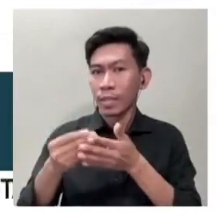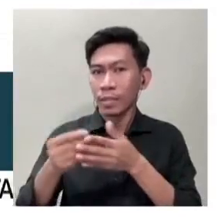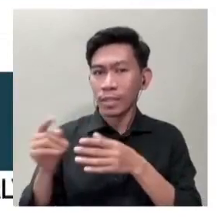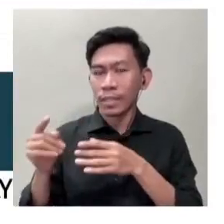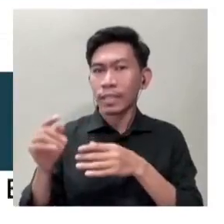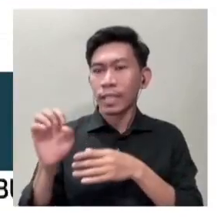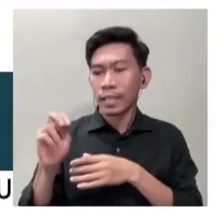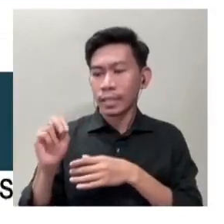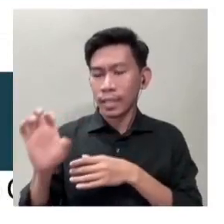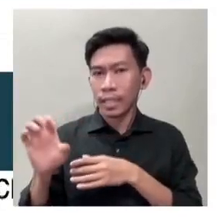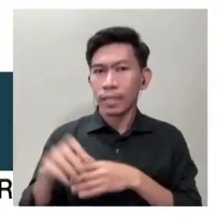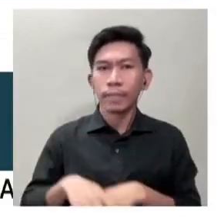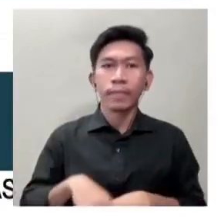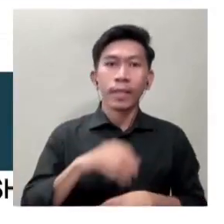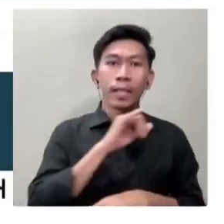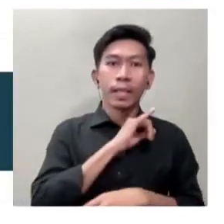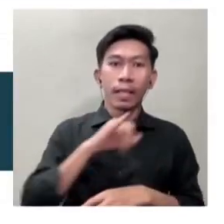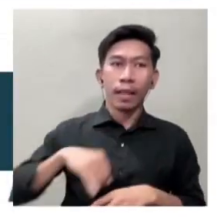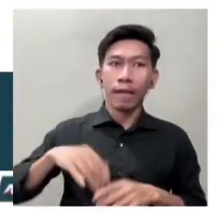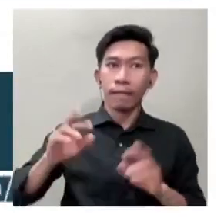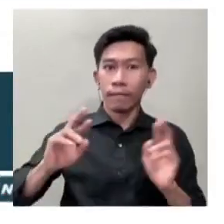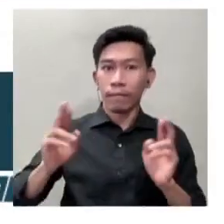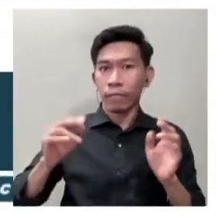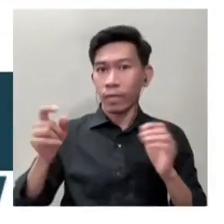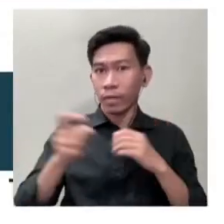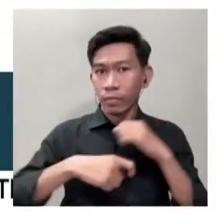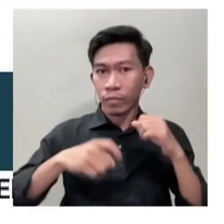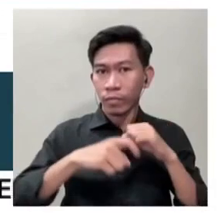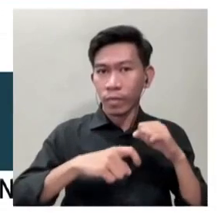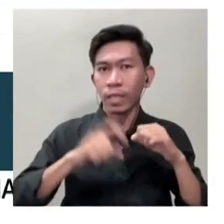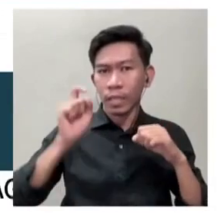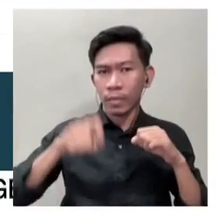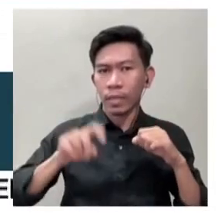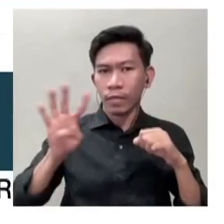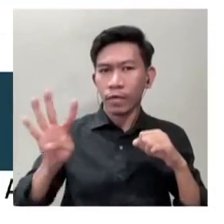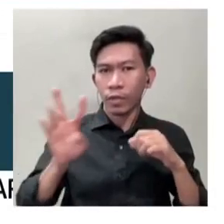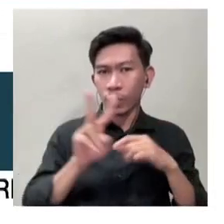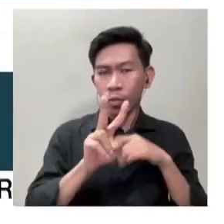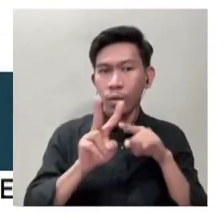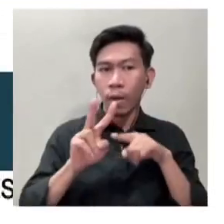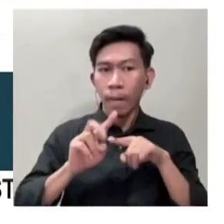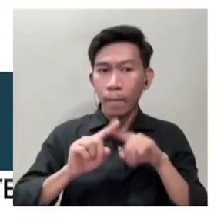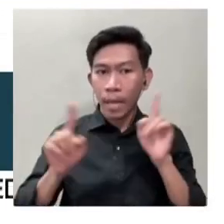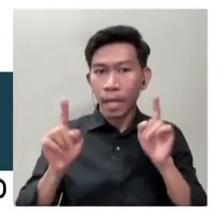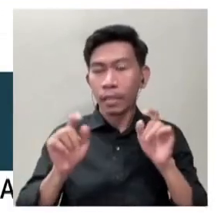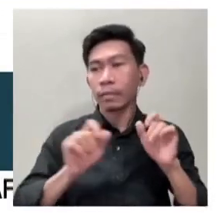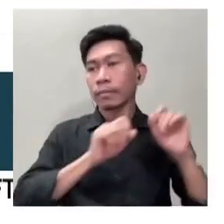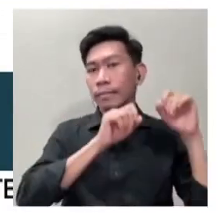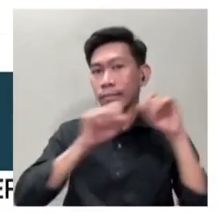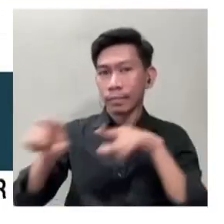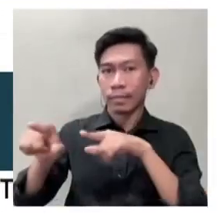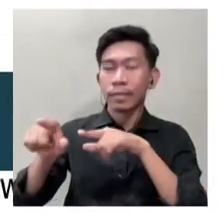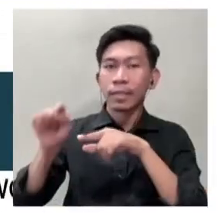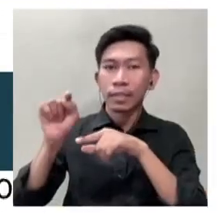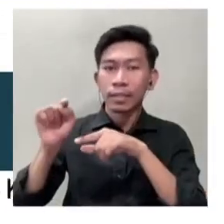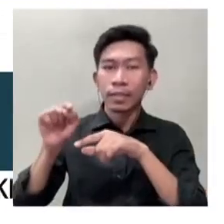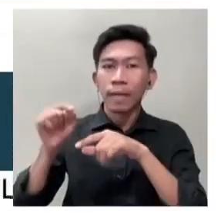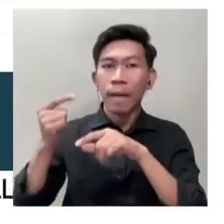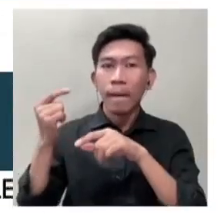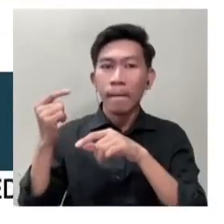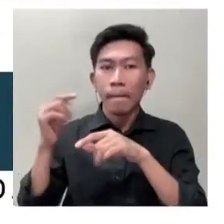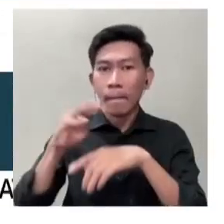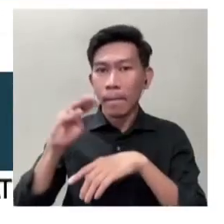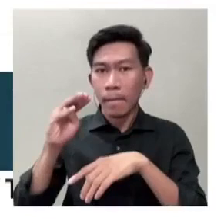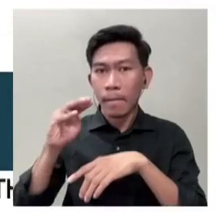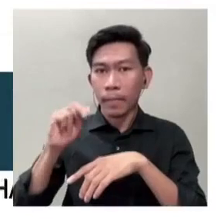Isabela, start na rin yung harvest, dapat nasa 42. Pag-deliver sa Manila, more or less